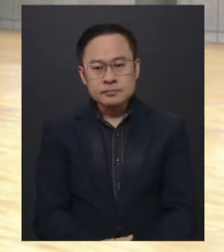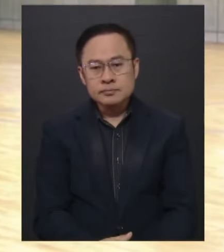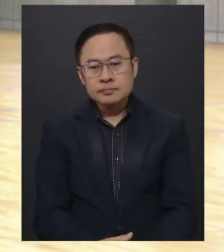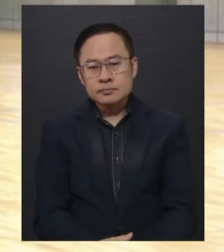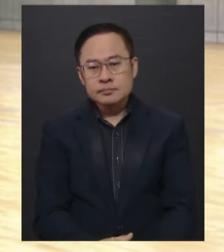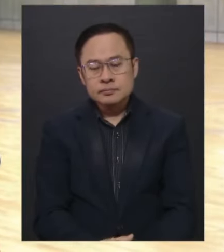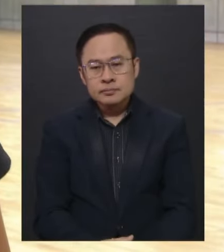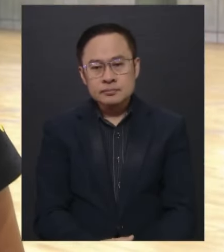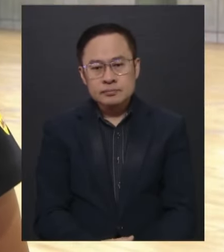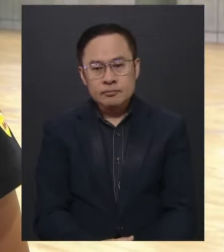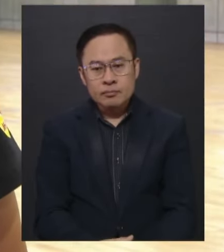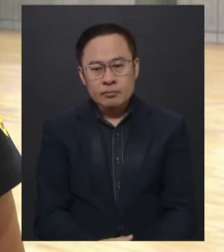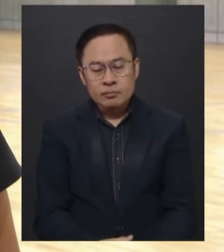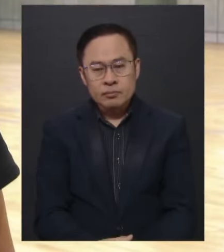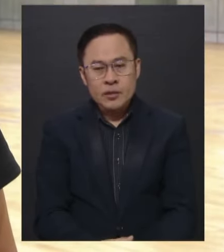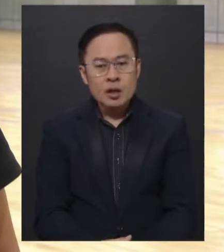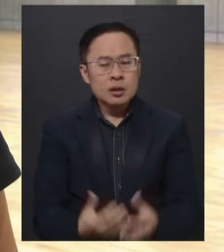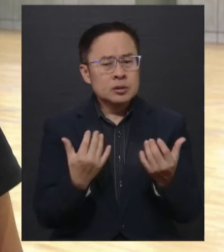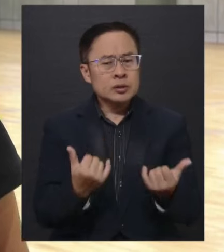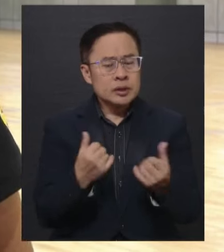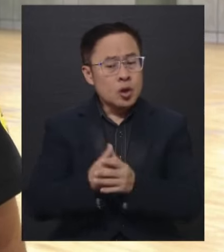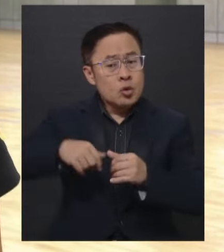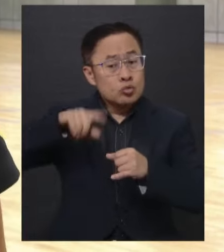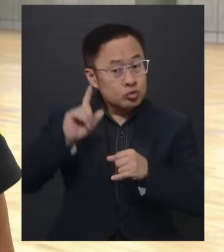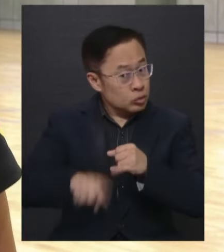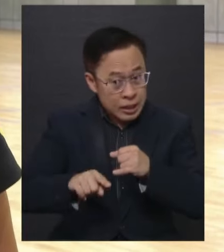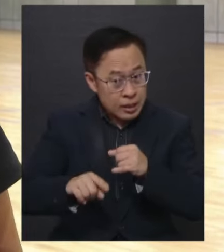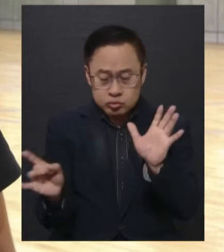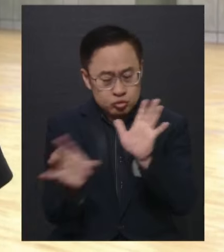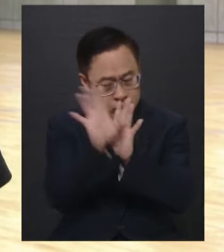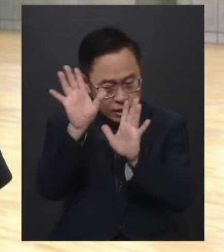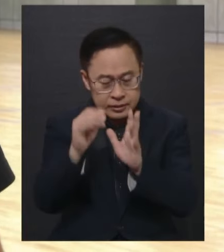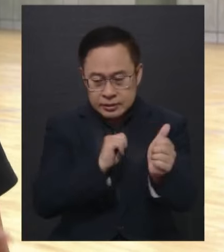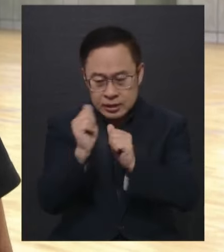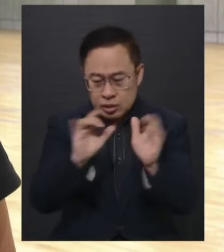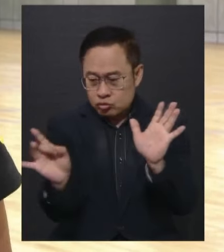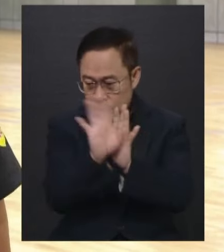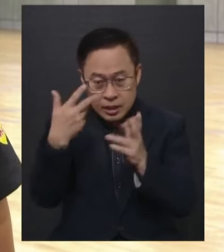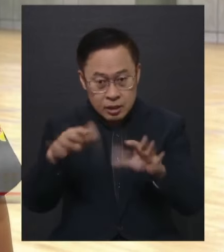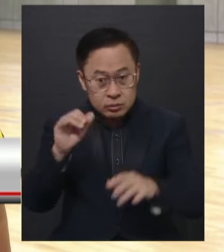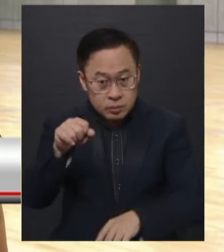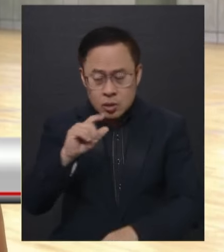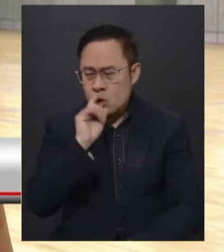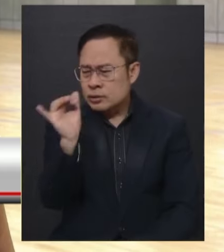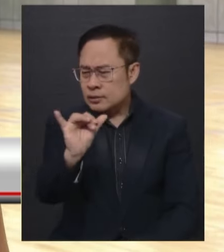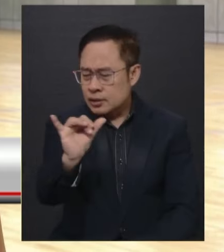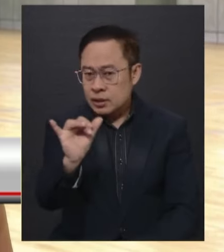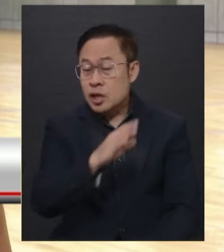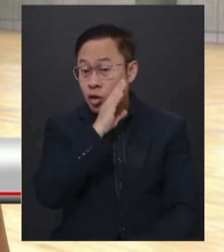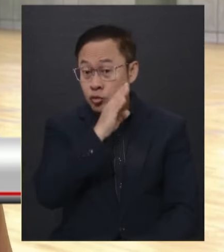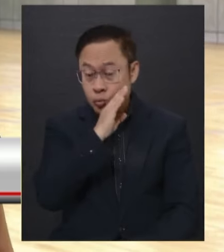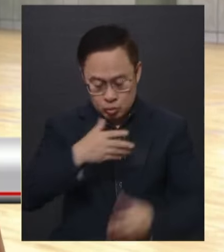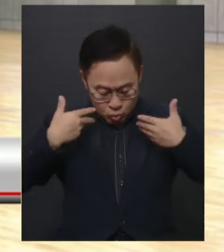ว่าเป็นรายการสุดท้ายไหมอันนี้ก็ยังไม่ตอบดีกว่าเพราะว่าถ้าสมมติว่ารายการนี้คือเรายังสาม